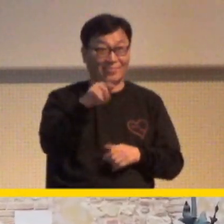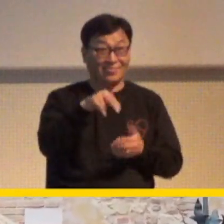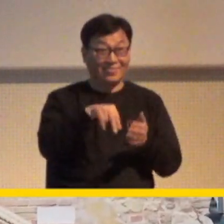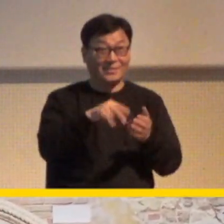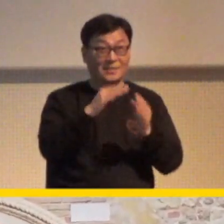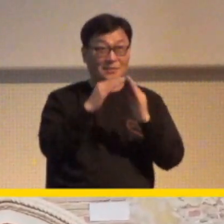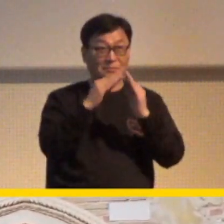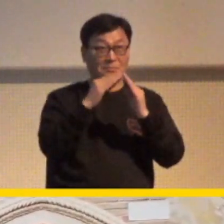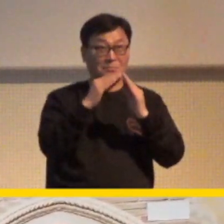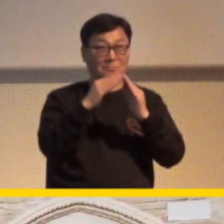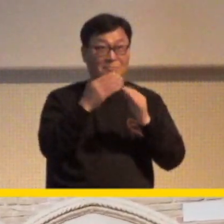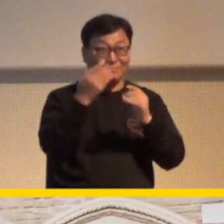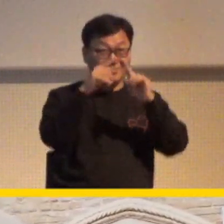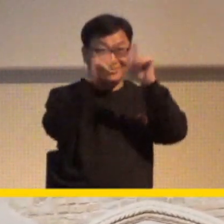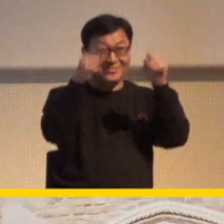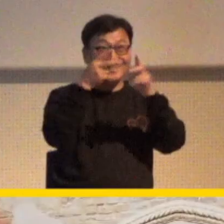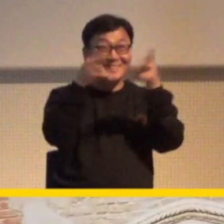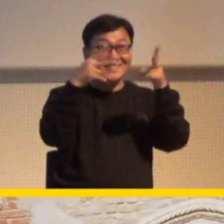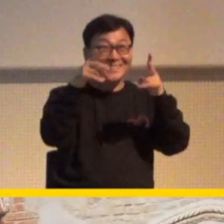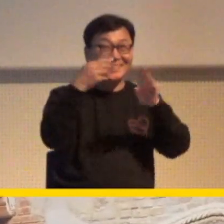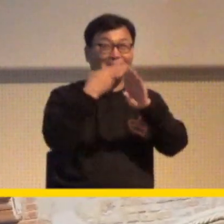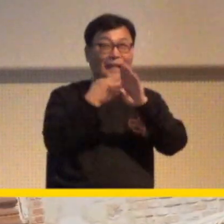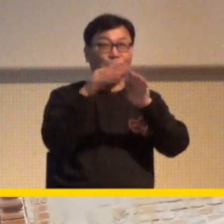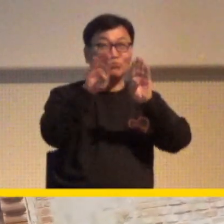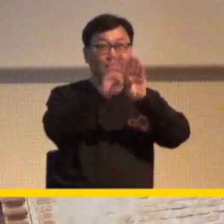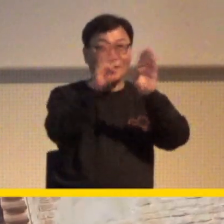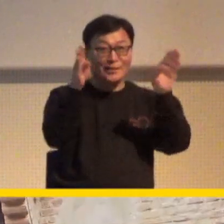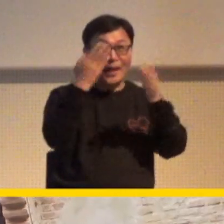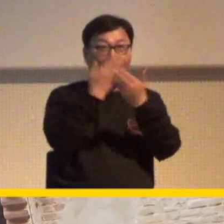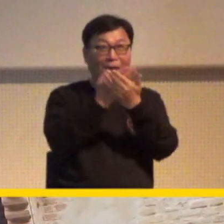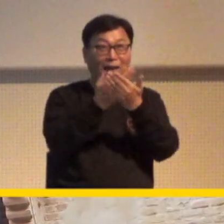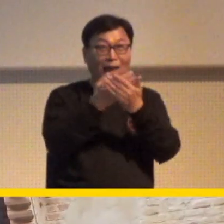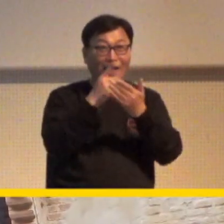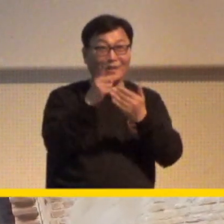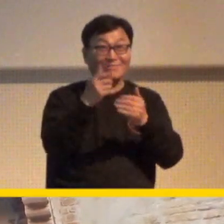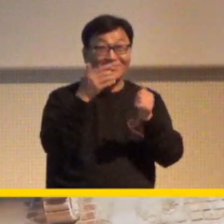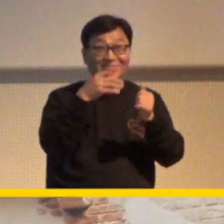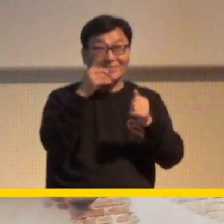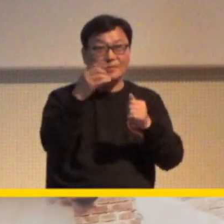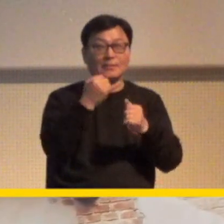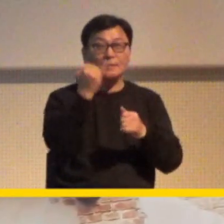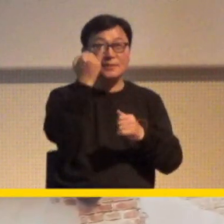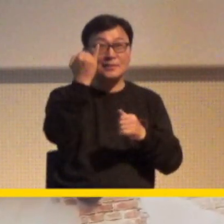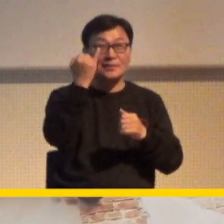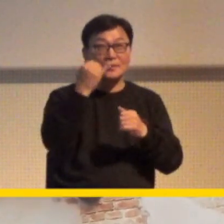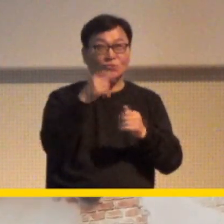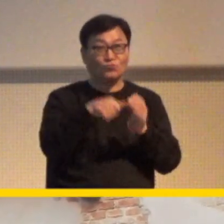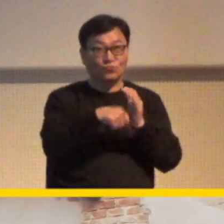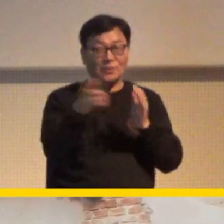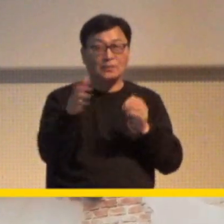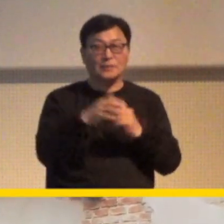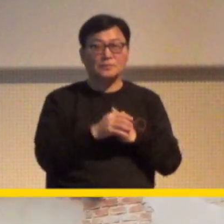줄리엣입니다. 아, 창문을 열어다오. 네. 창문을 열어다오. 그 창문이 저 2층에 있어요.